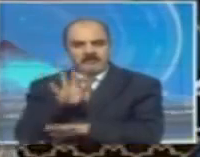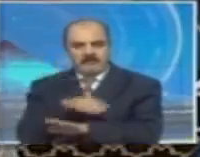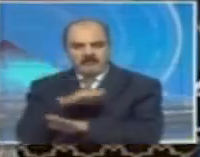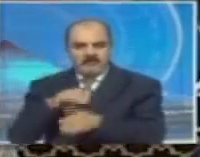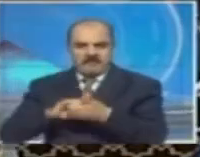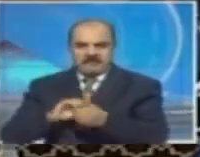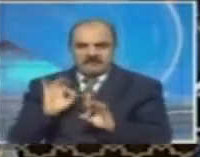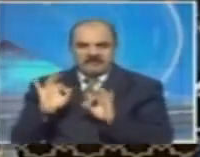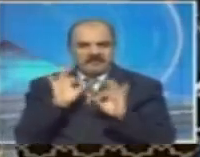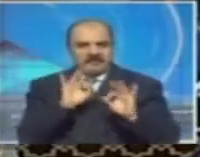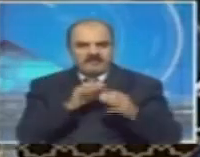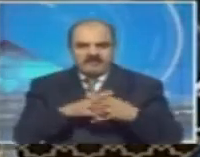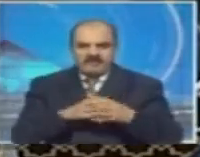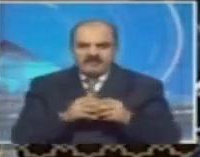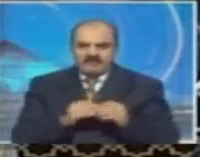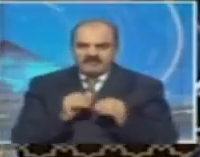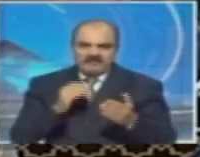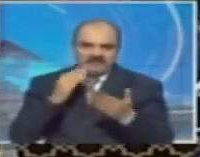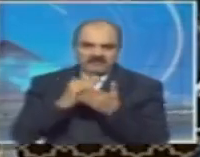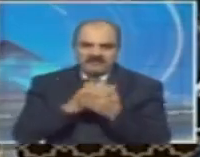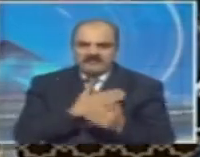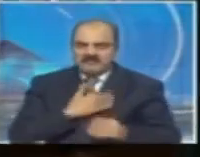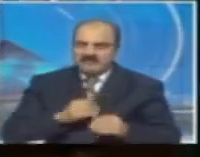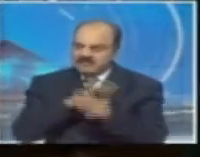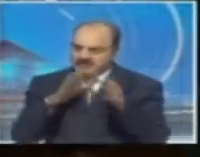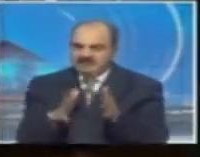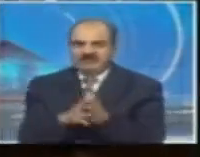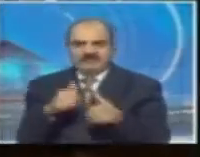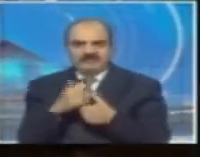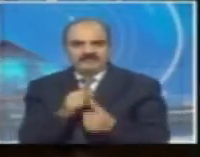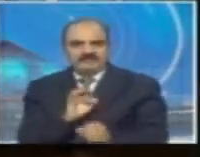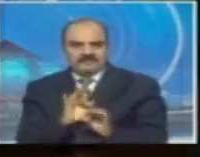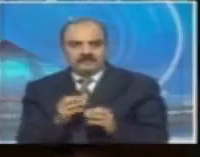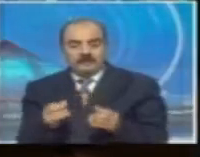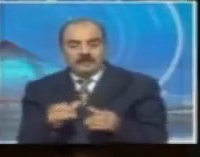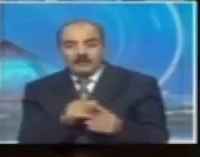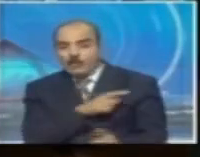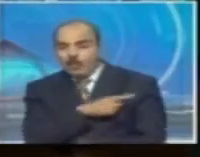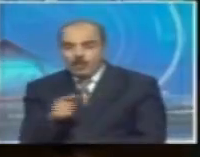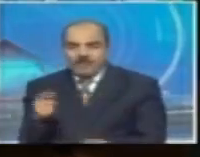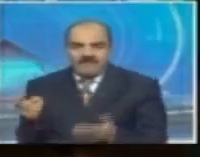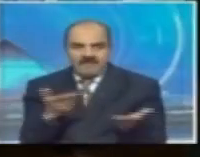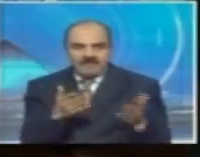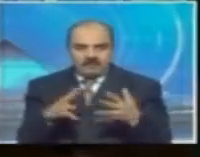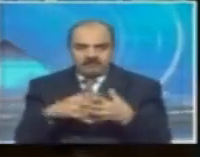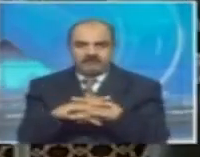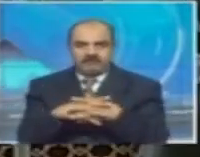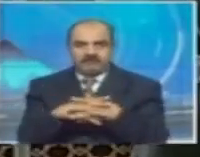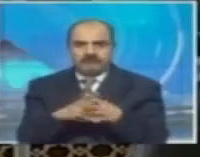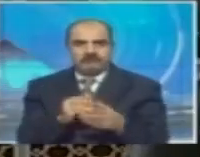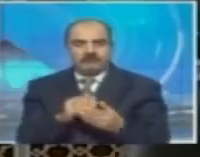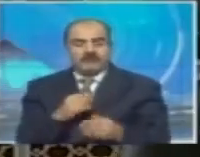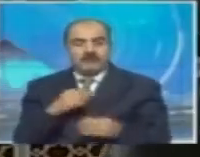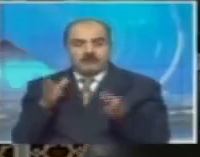اللازمه لتحقيق الهدف المنشود بالوصول الى حكومه متكامله مترابطه الكترونيه من خلال الربط بين 60 قاعده